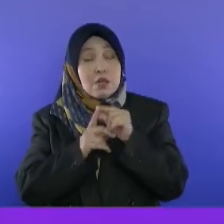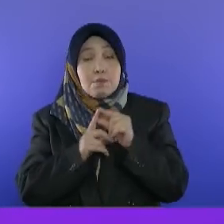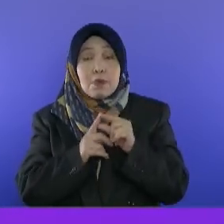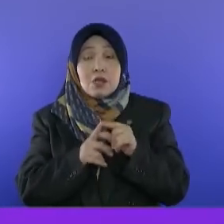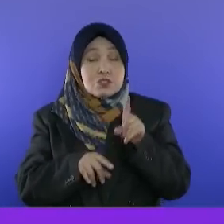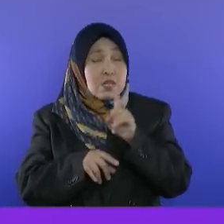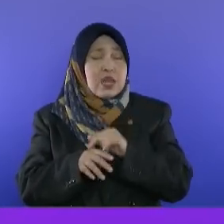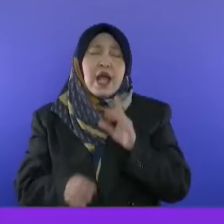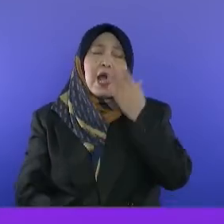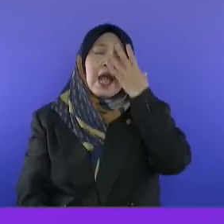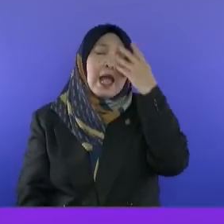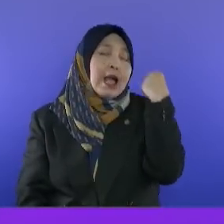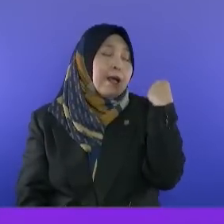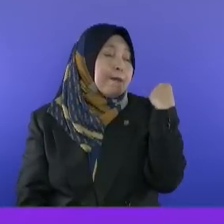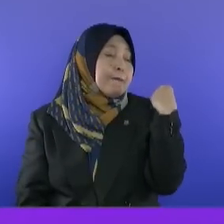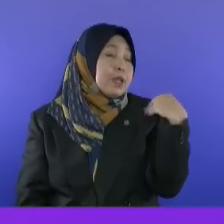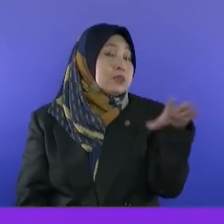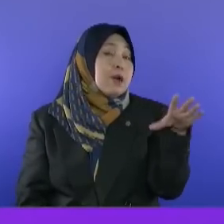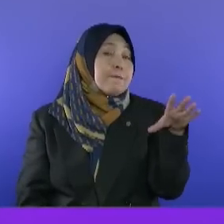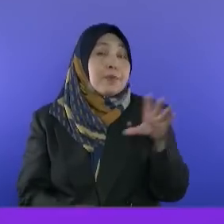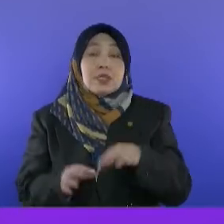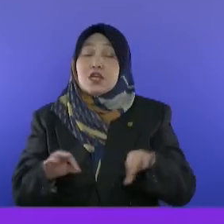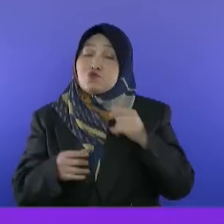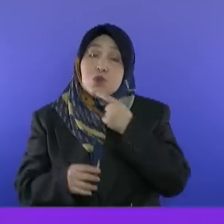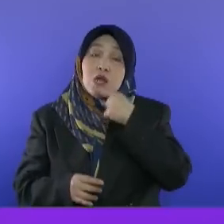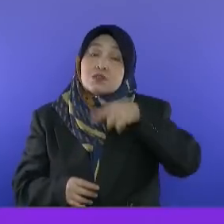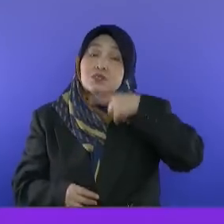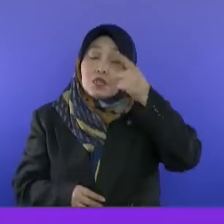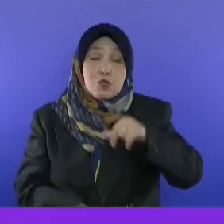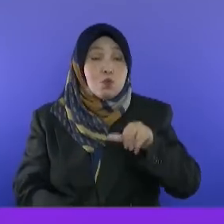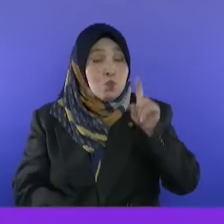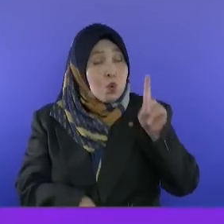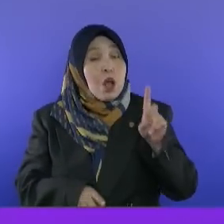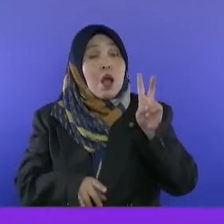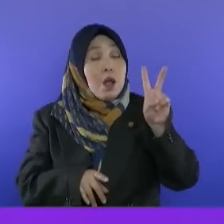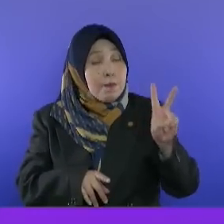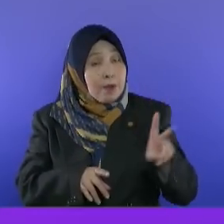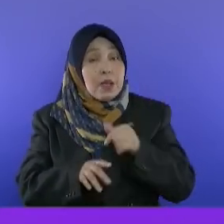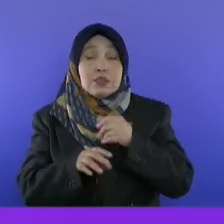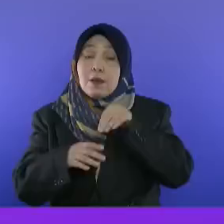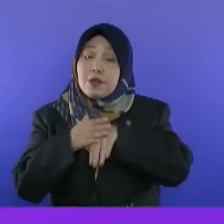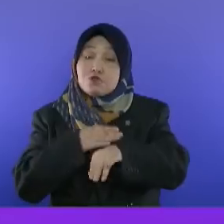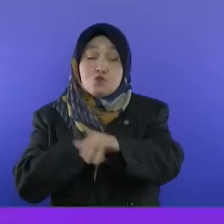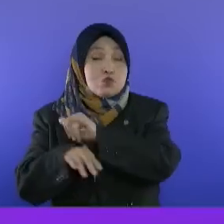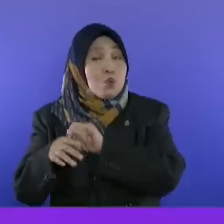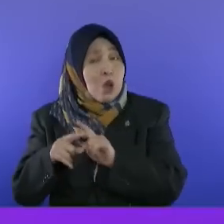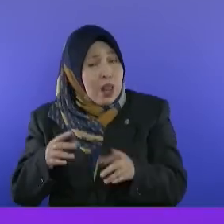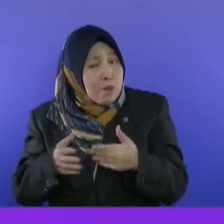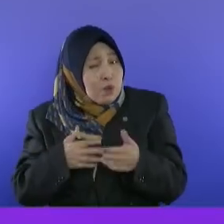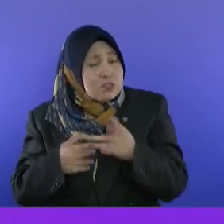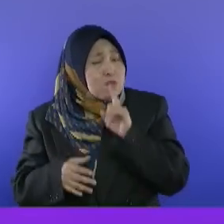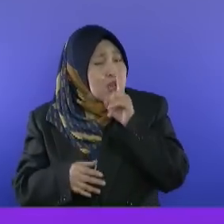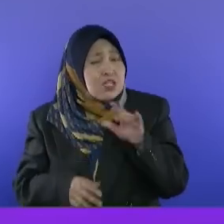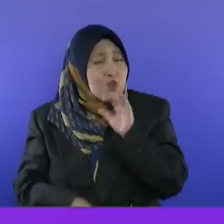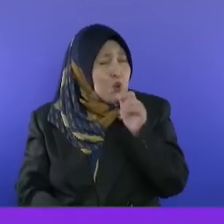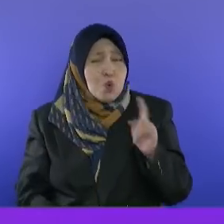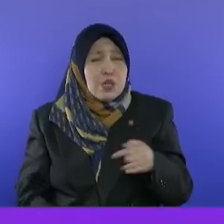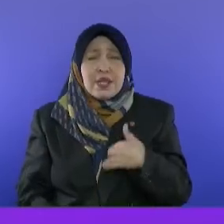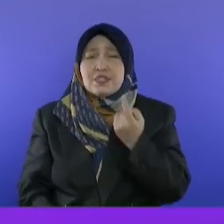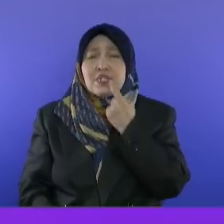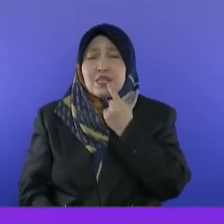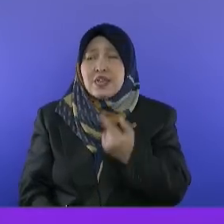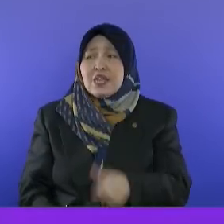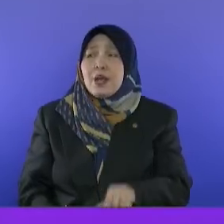apa kisahnya yang penting Sayyidah ucap dua kalimat syahadat saya akan masuk surga walaupun Sebenarnya dia bukan sekadar di sini misalnya